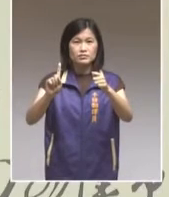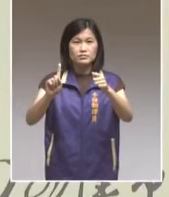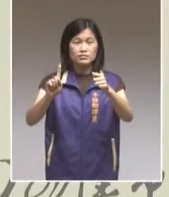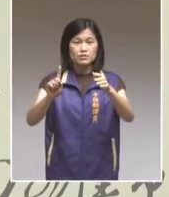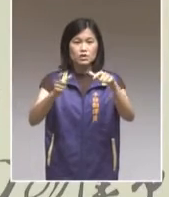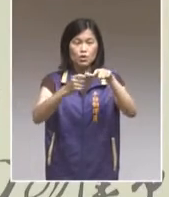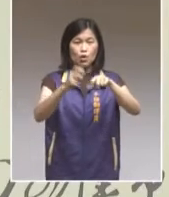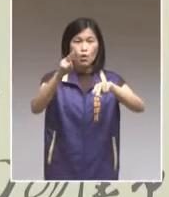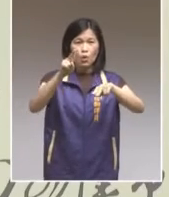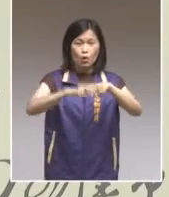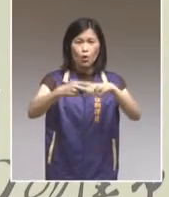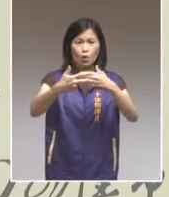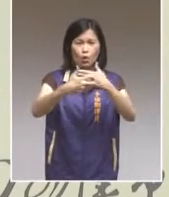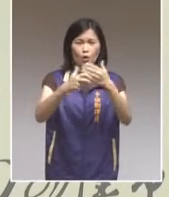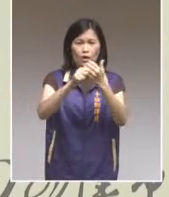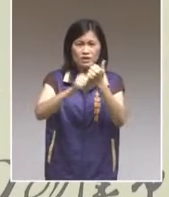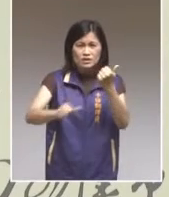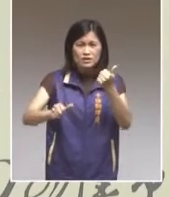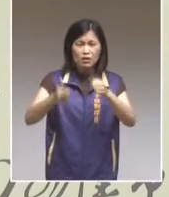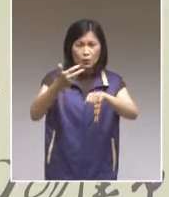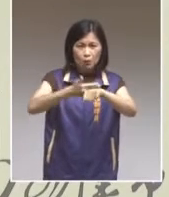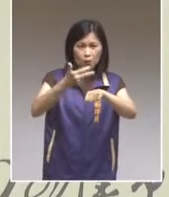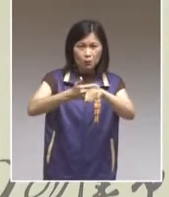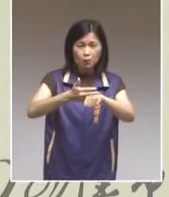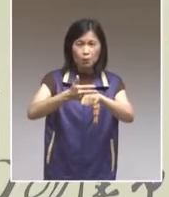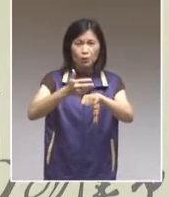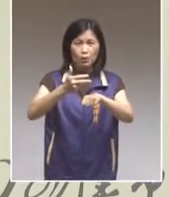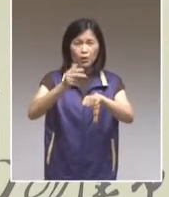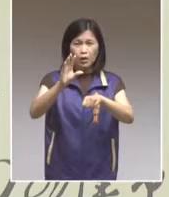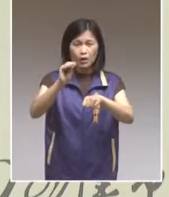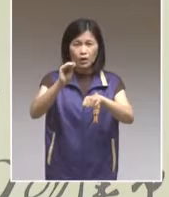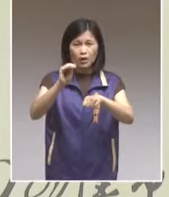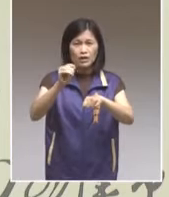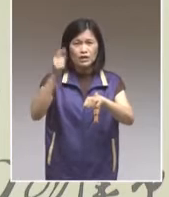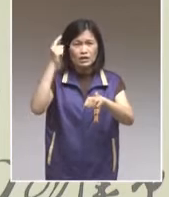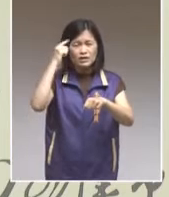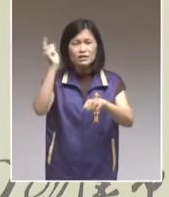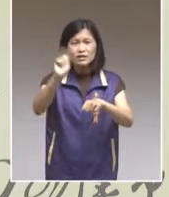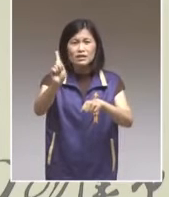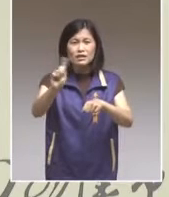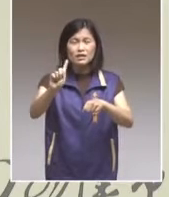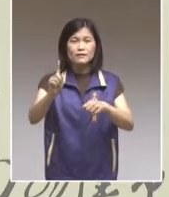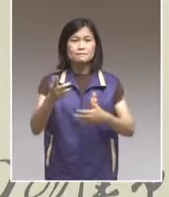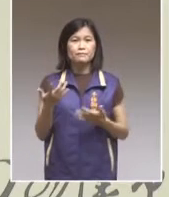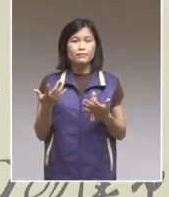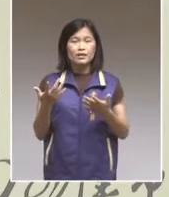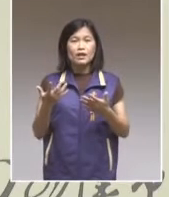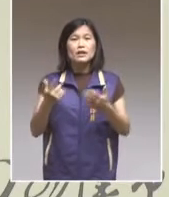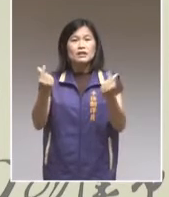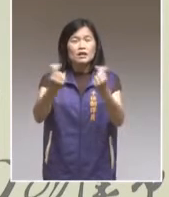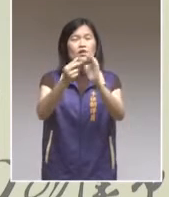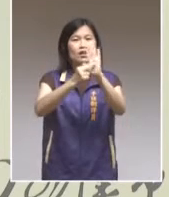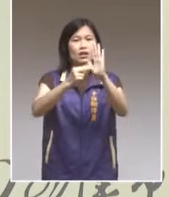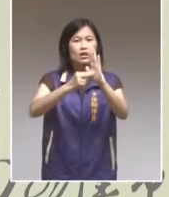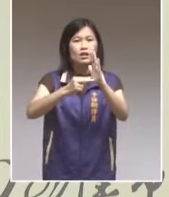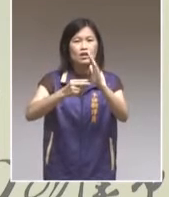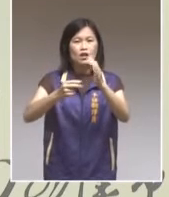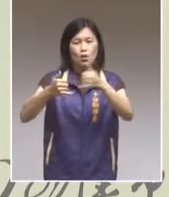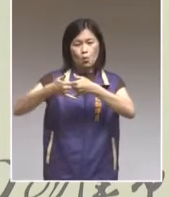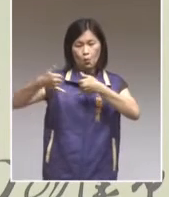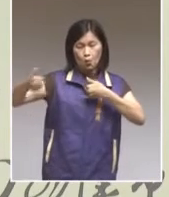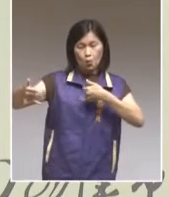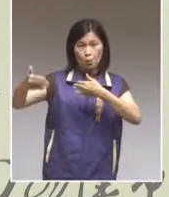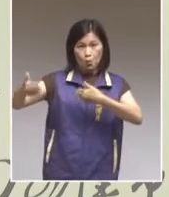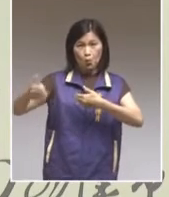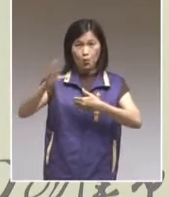公共卫生的手段那这个当然什么叫公共卫生的手段，当然就是譬如说有没有保持社交距离